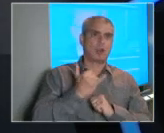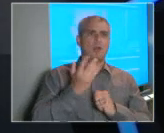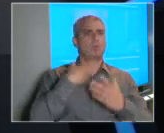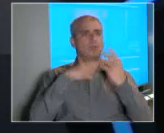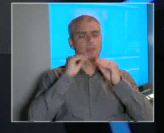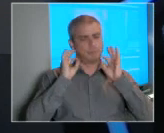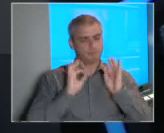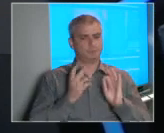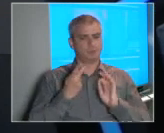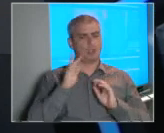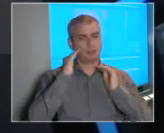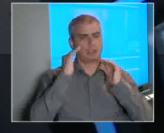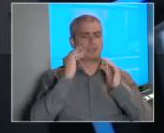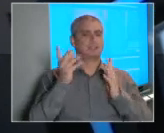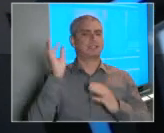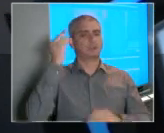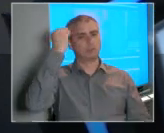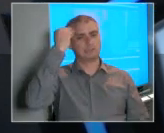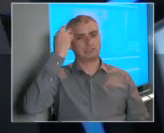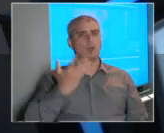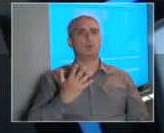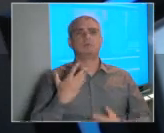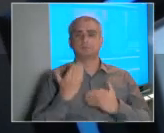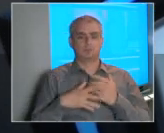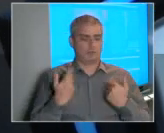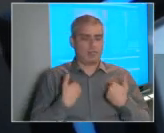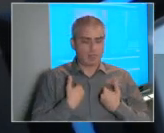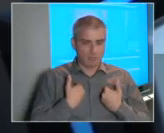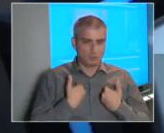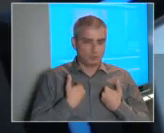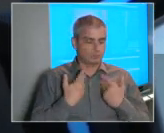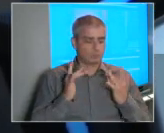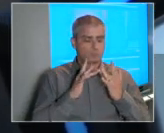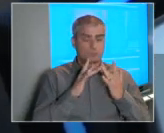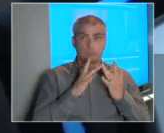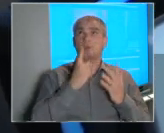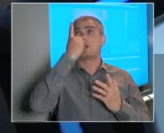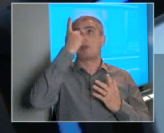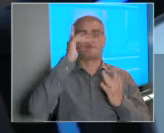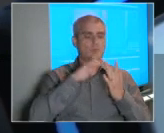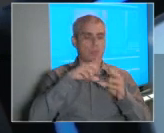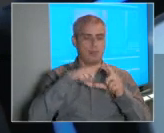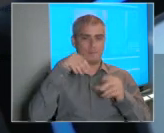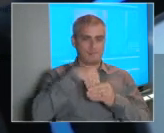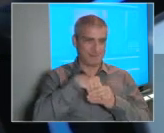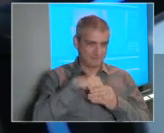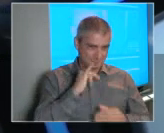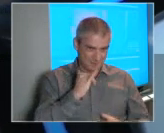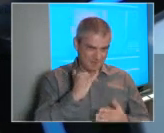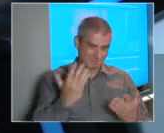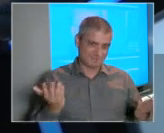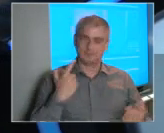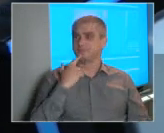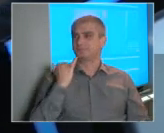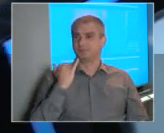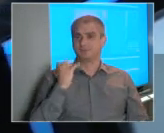נדבר תכלס קצת יותר ברמה של שיעור אזרחות. בסוף זה אנחנו, מול הבורא ומול הפתקים, נכון? זה הכל.